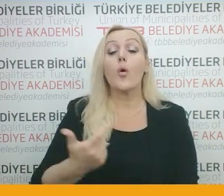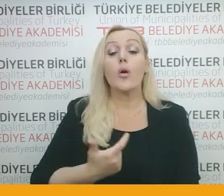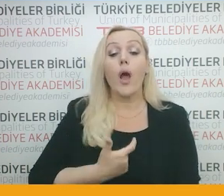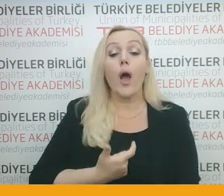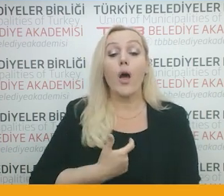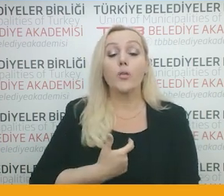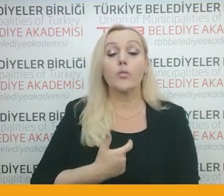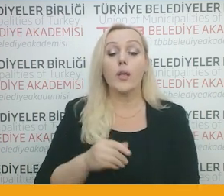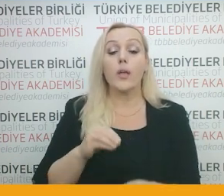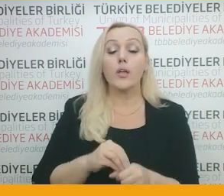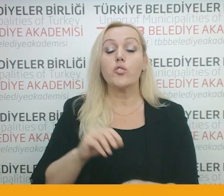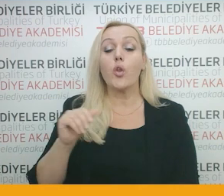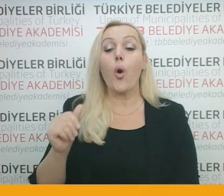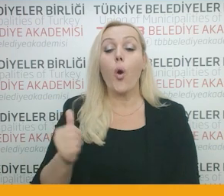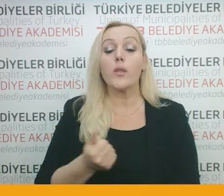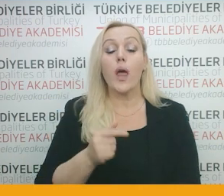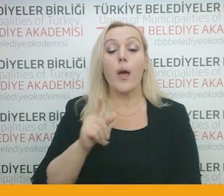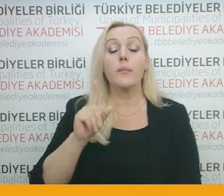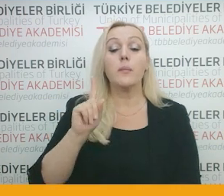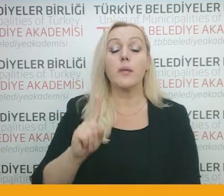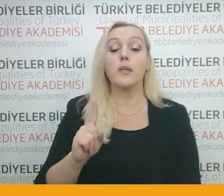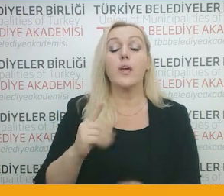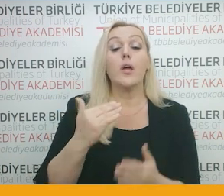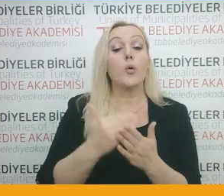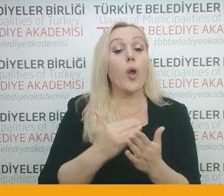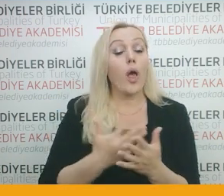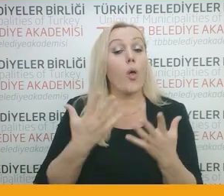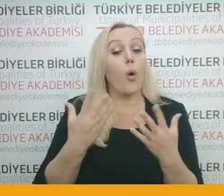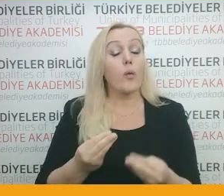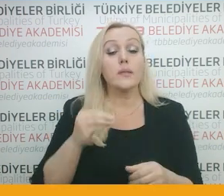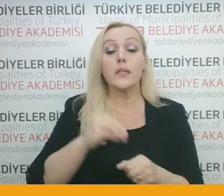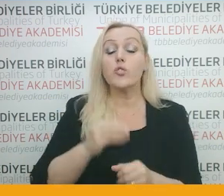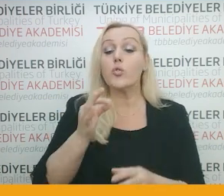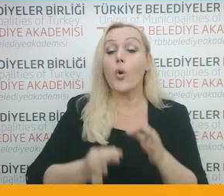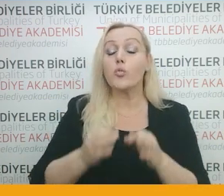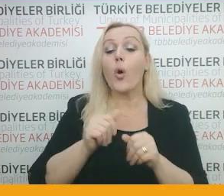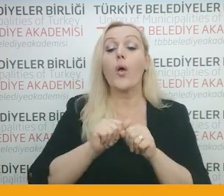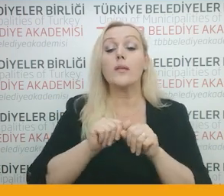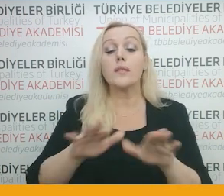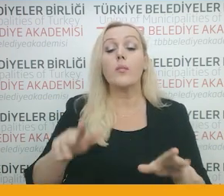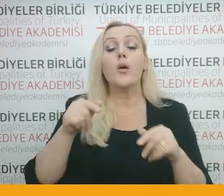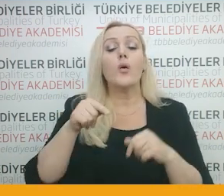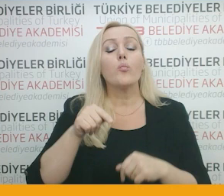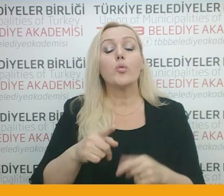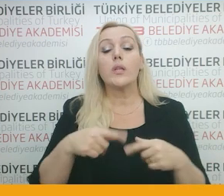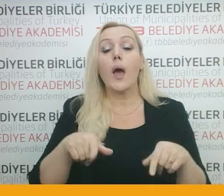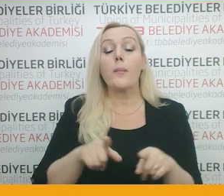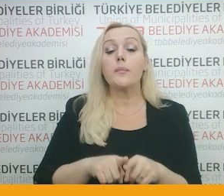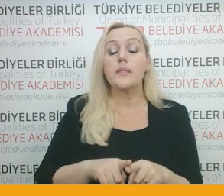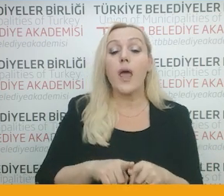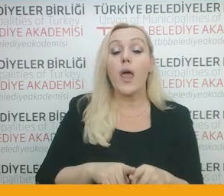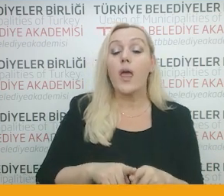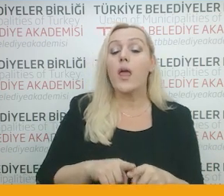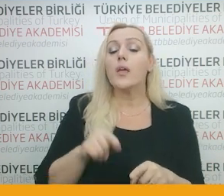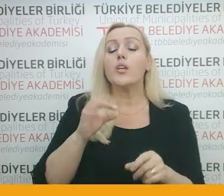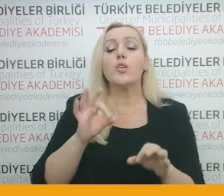kanunda önemli bir sac ayağı haline gelmiş olması iç kontrol sistemi. Burada bize 5. kısımda iç kontrol